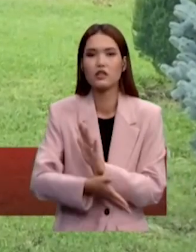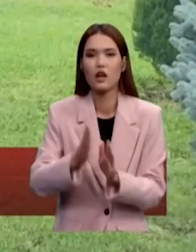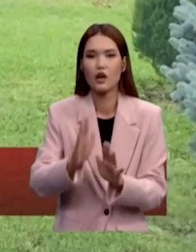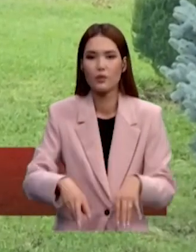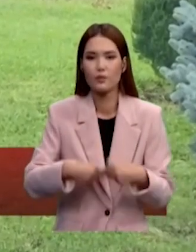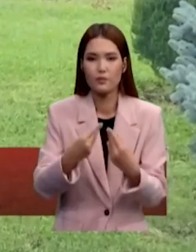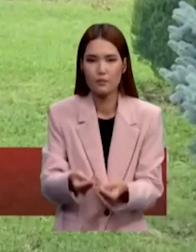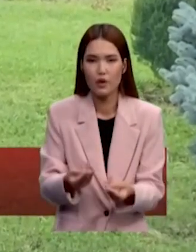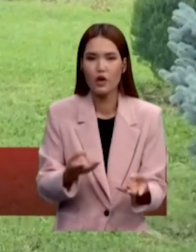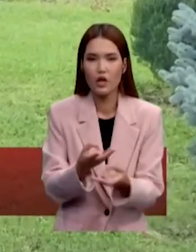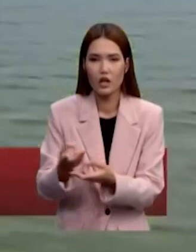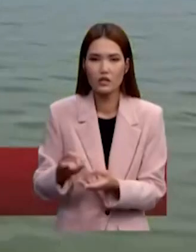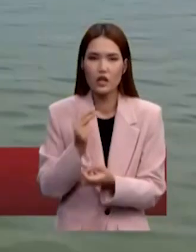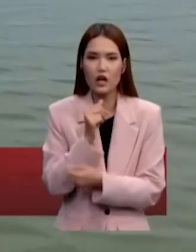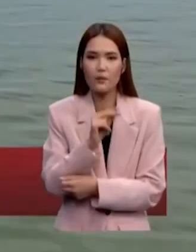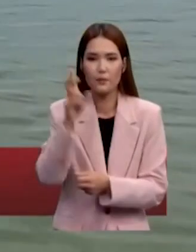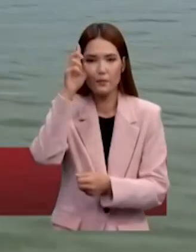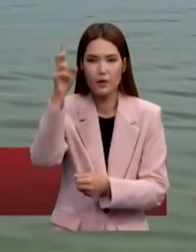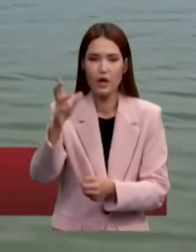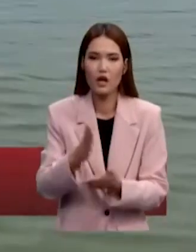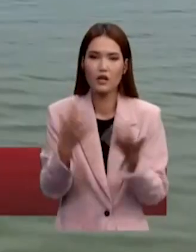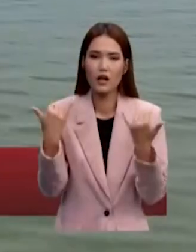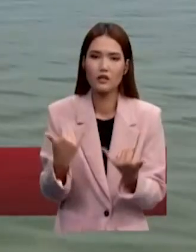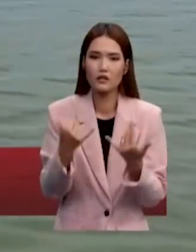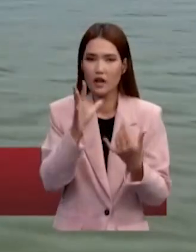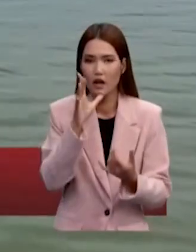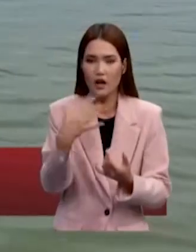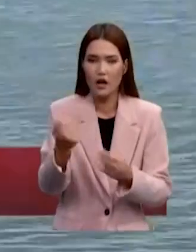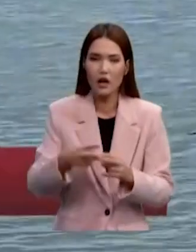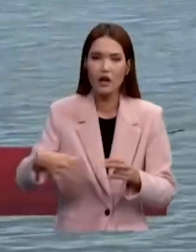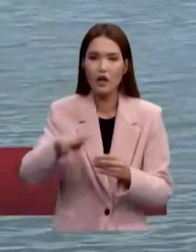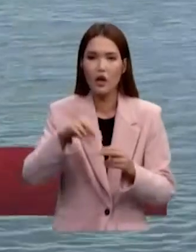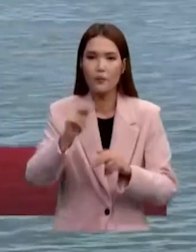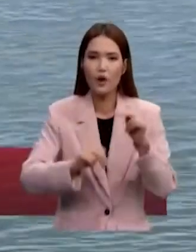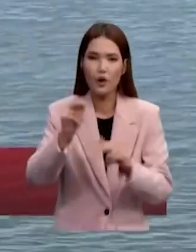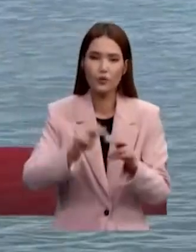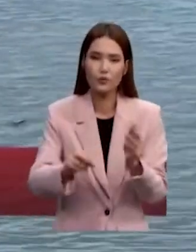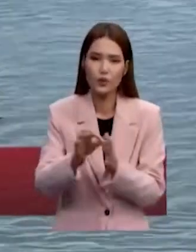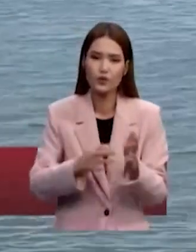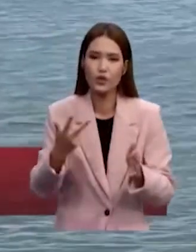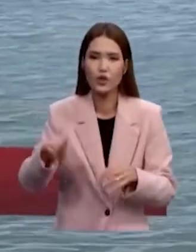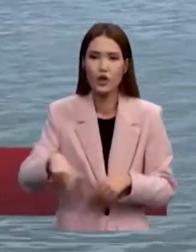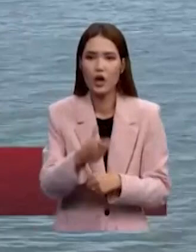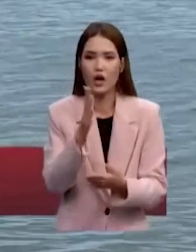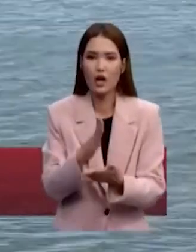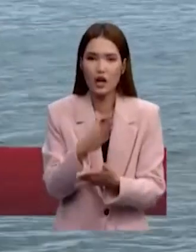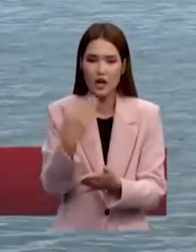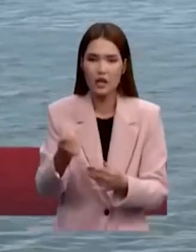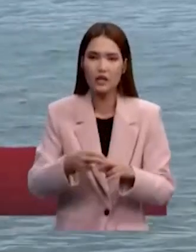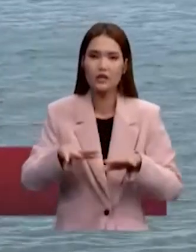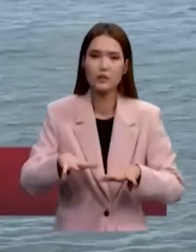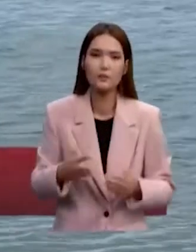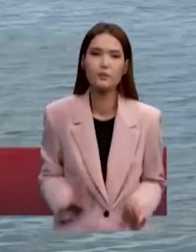выделены из резерва правительства. В настоящее время в Атырауской области ведется строительство сразу 3 заводов по производству